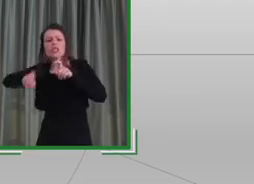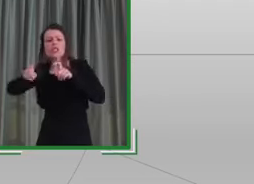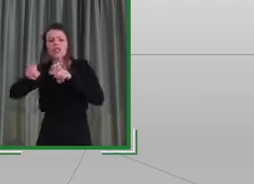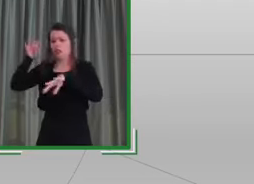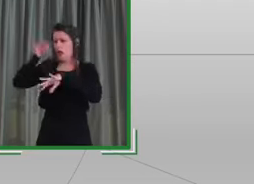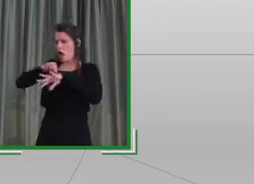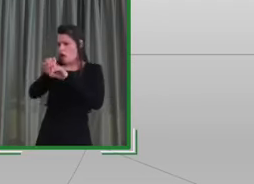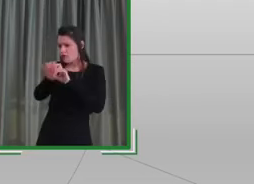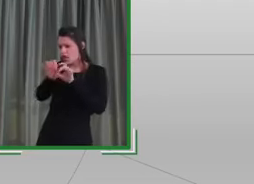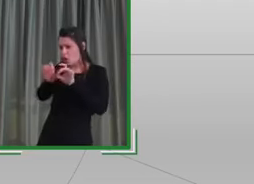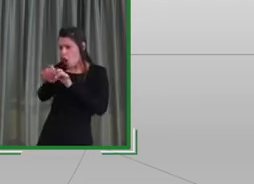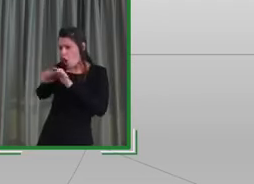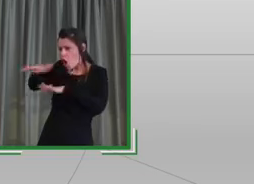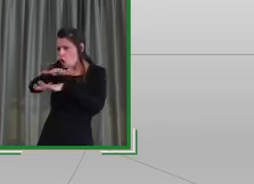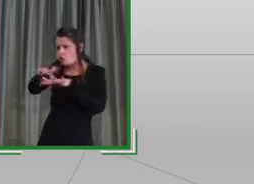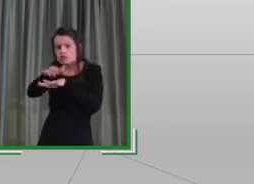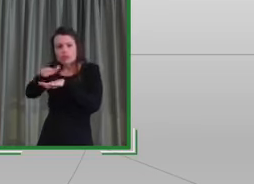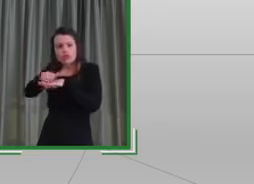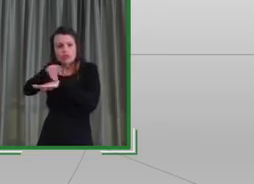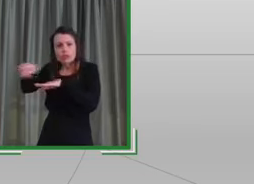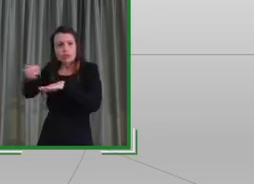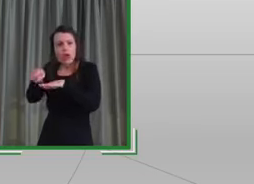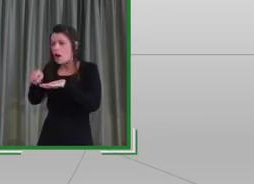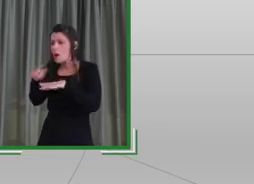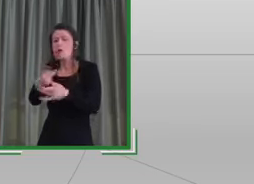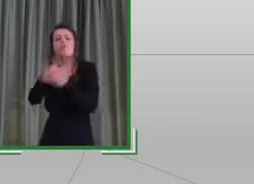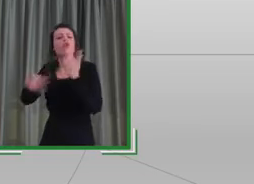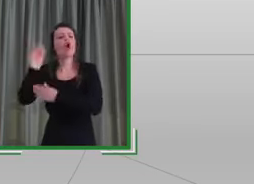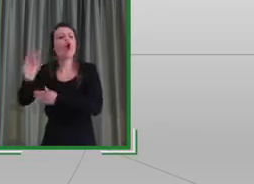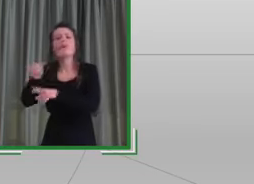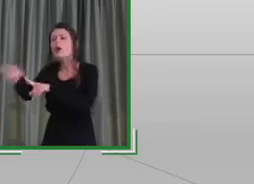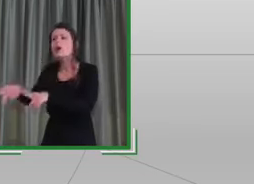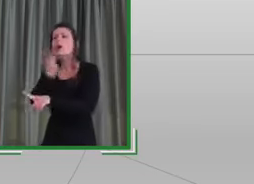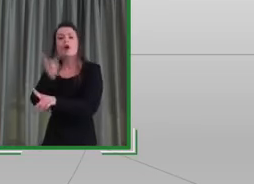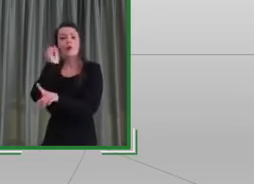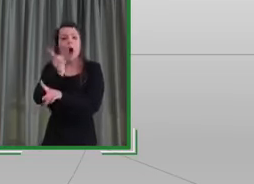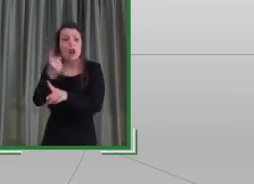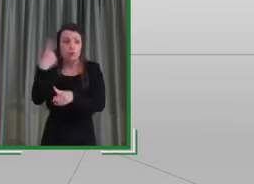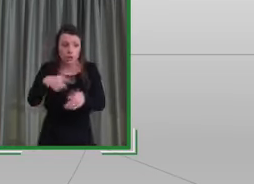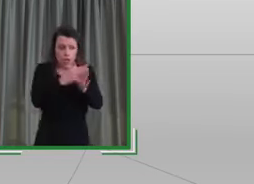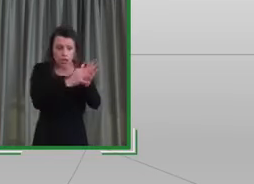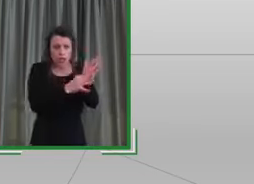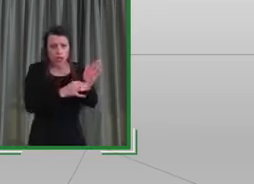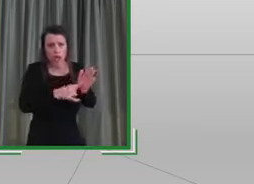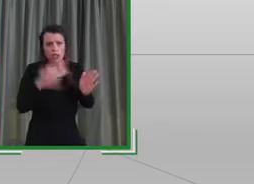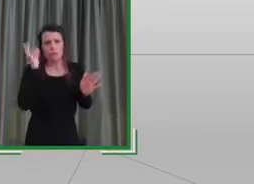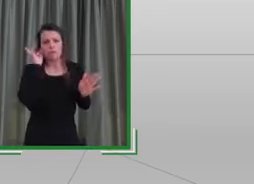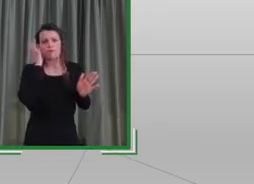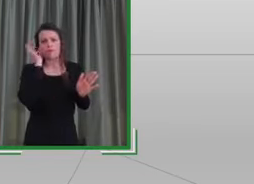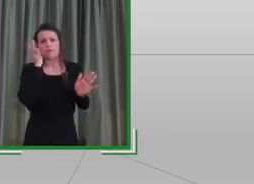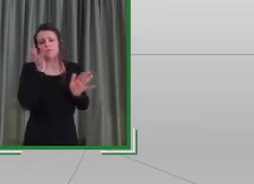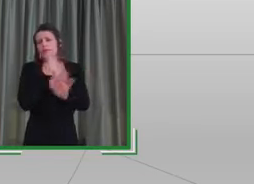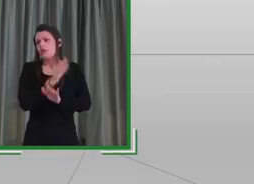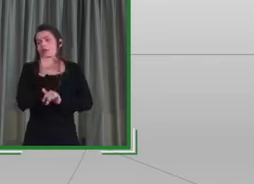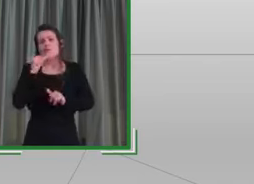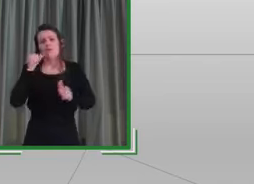questi sono dati assolutamente fondamentali quindi in questo momento tra l'altro grazie alle compagnie telefoniche vodafone